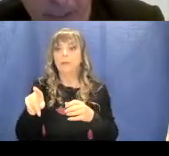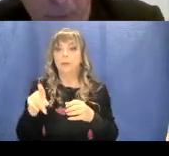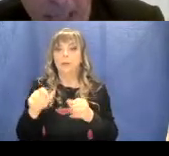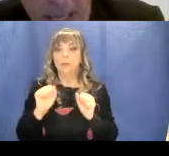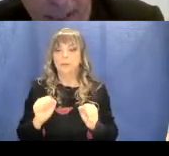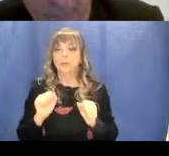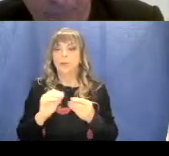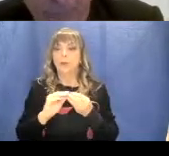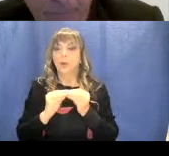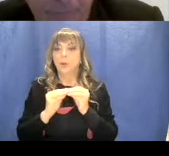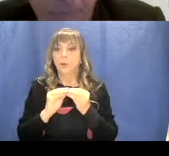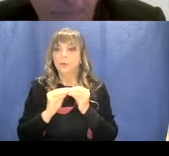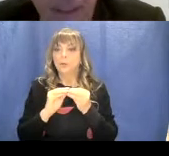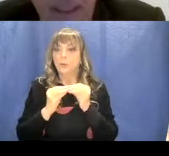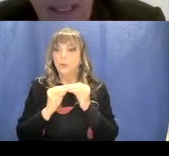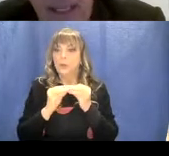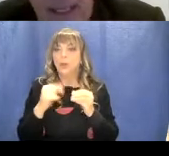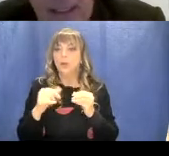regolari